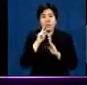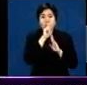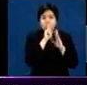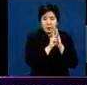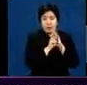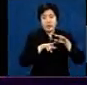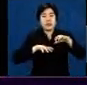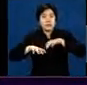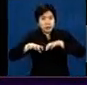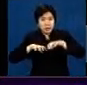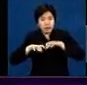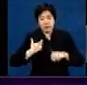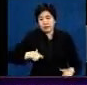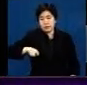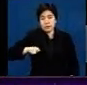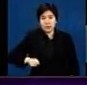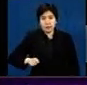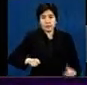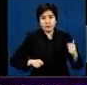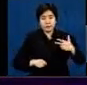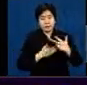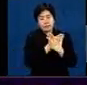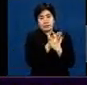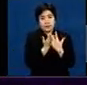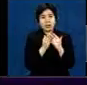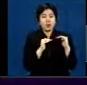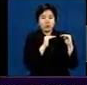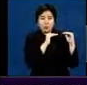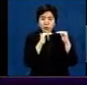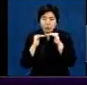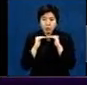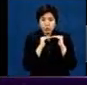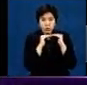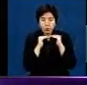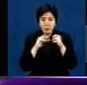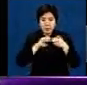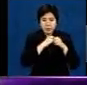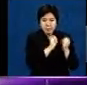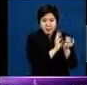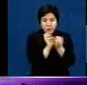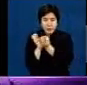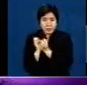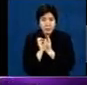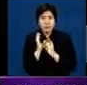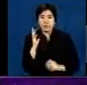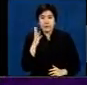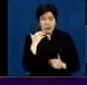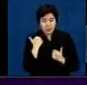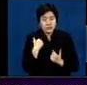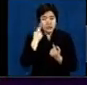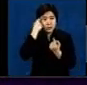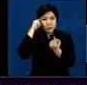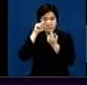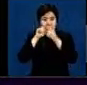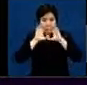ริหารตุลาการให้เป็นไปอย่างสมดุลไม่ก้าวก่ายซึ่งกันและกันซึ่งเจตนารมณ์ของรั